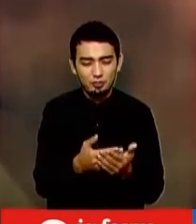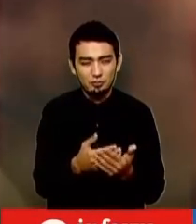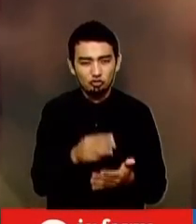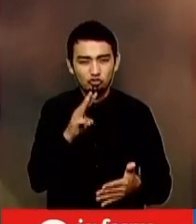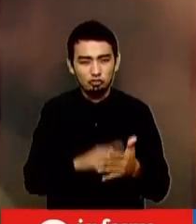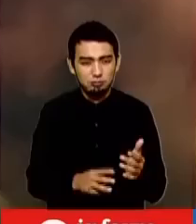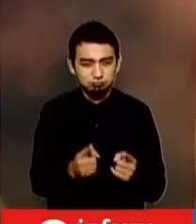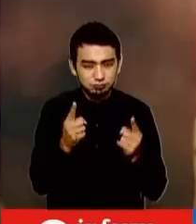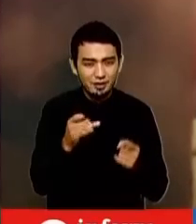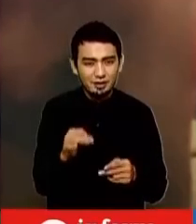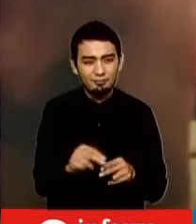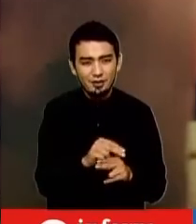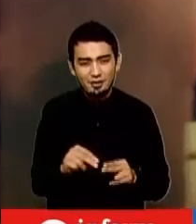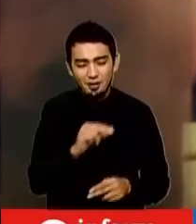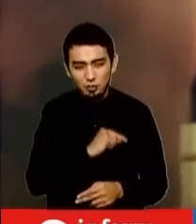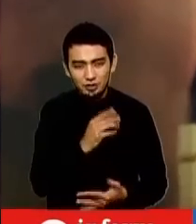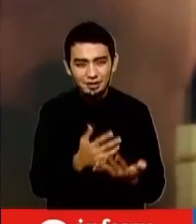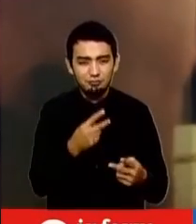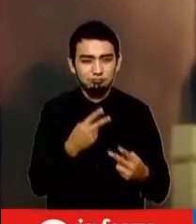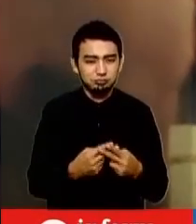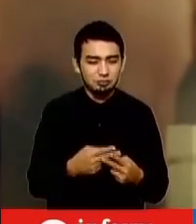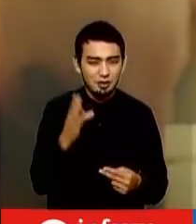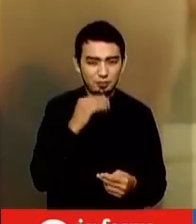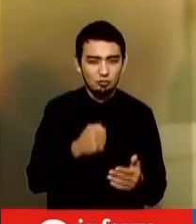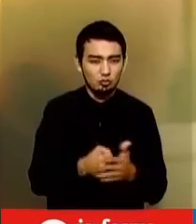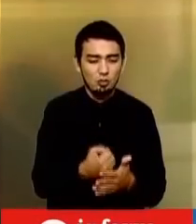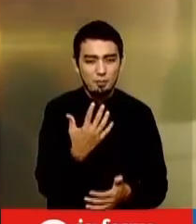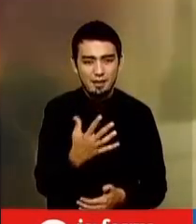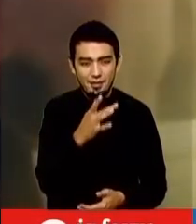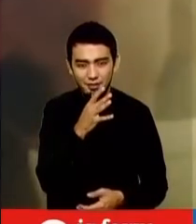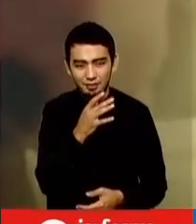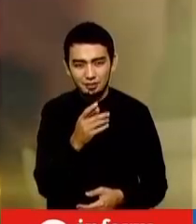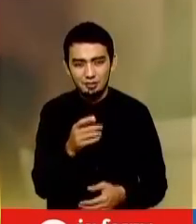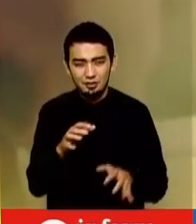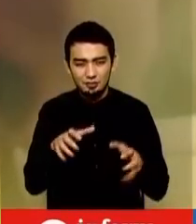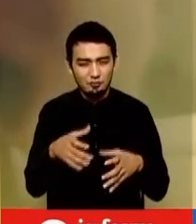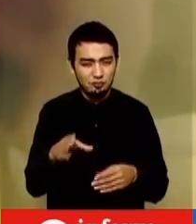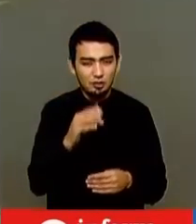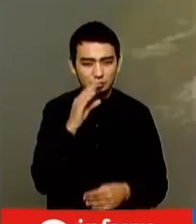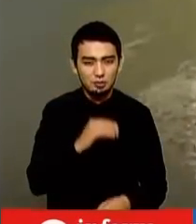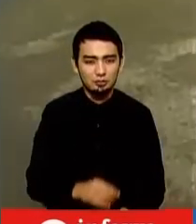штраф, исправительные работы, либо лишение свободы до 5 лет с конфискацией имущества.